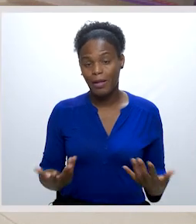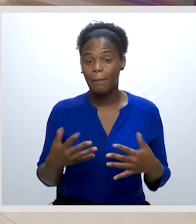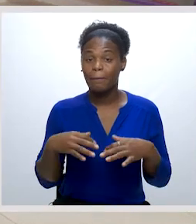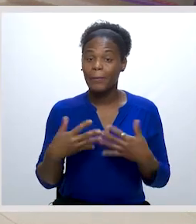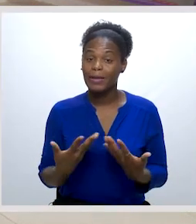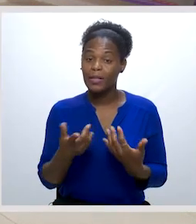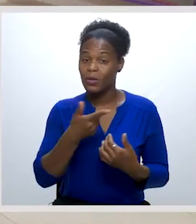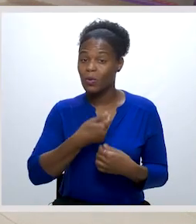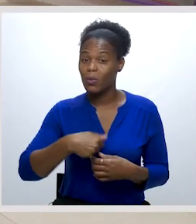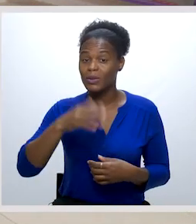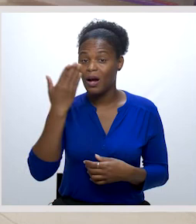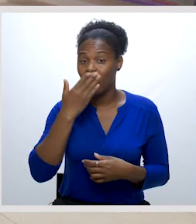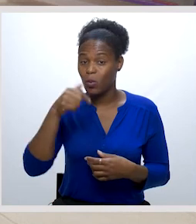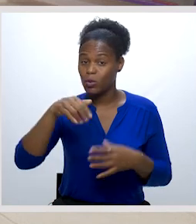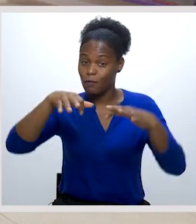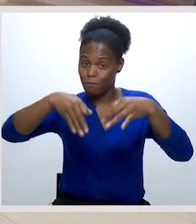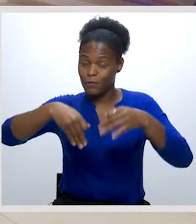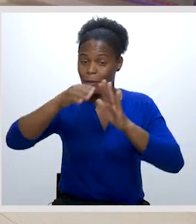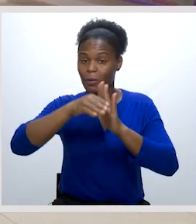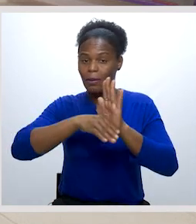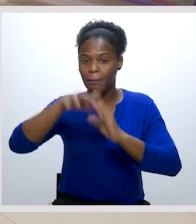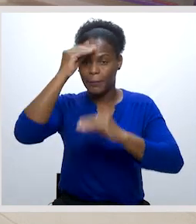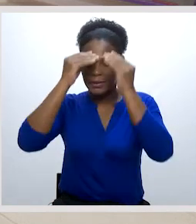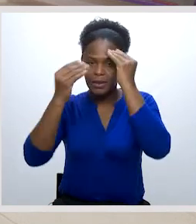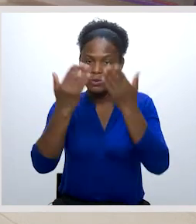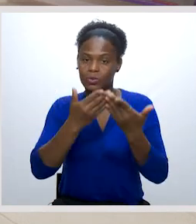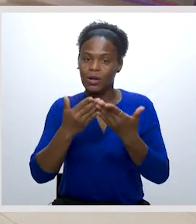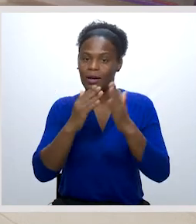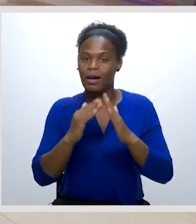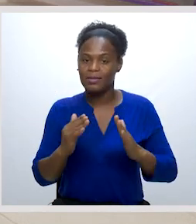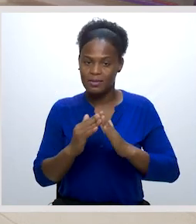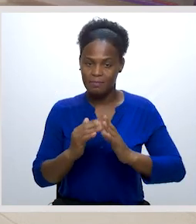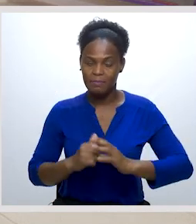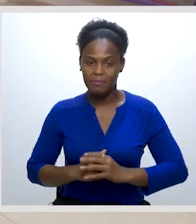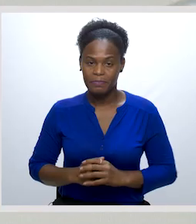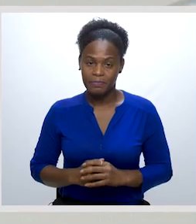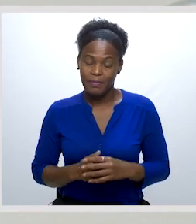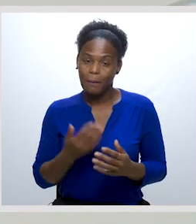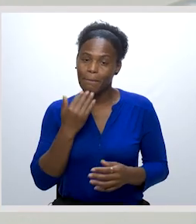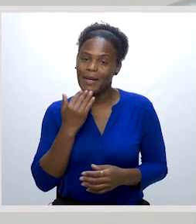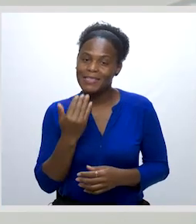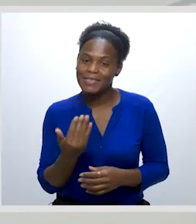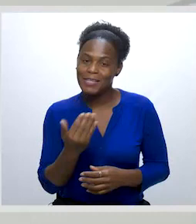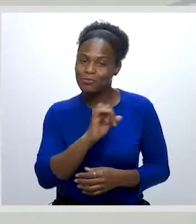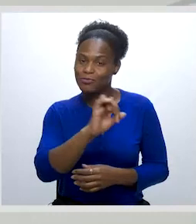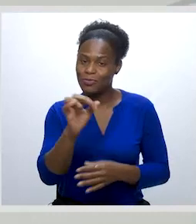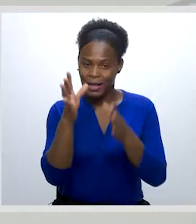fin de notre cours d'aujourd'hui du programme Aprender e Estudar em Casa. Merci de